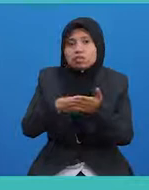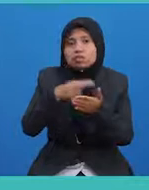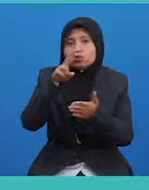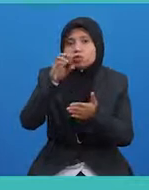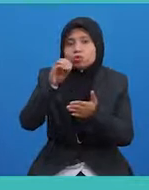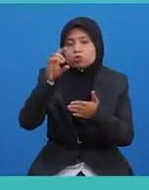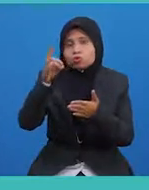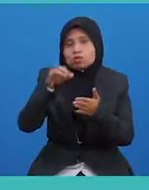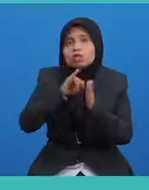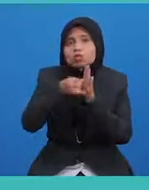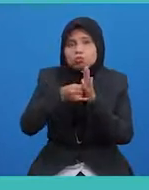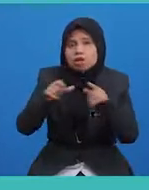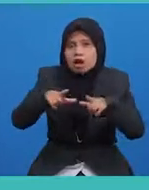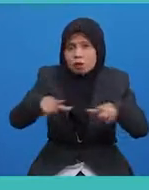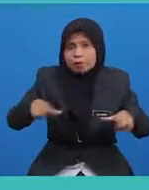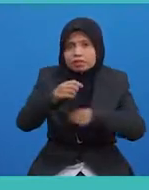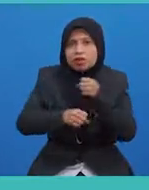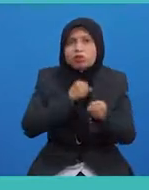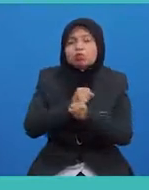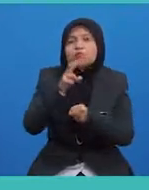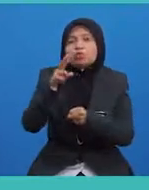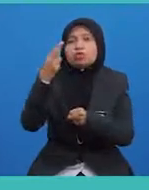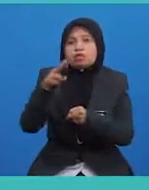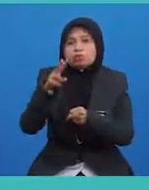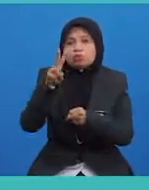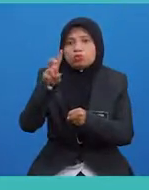keluasan pada tahun 2000 ialah